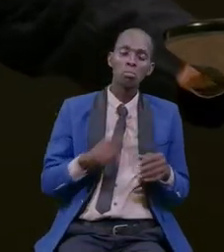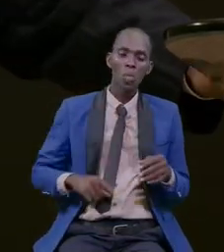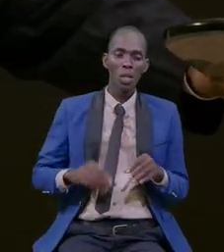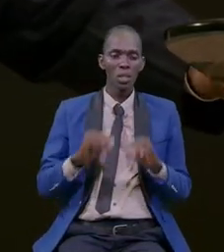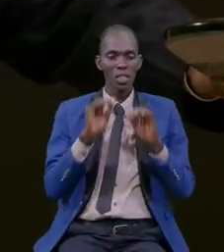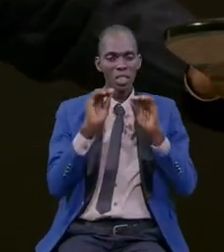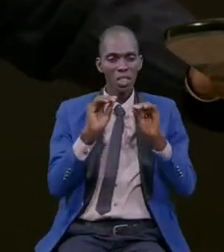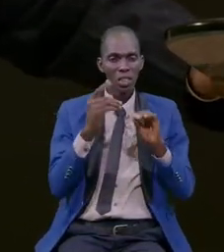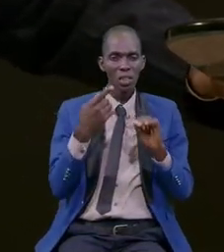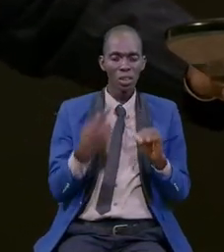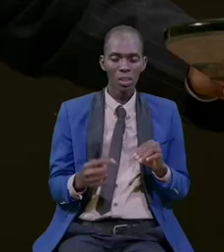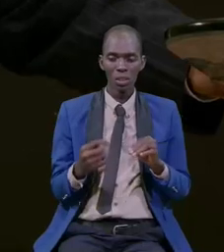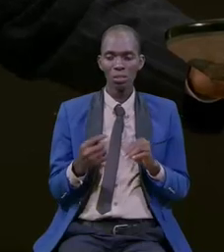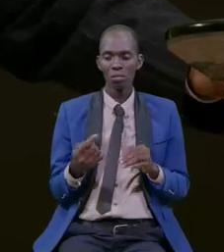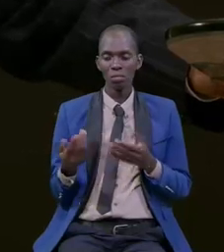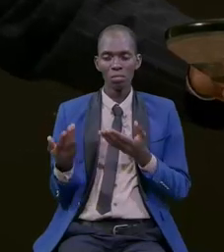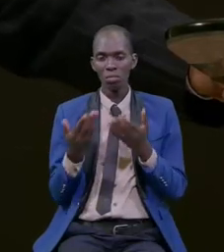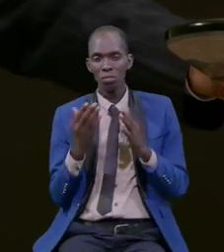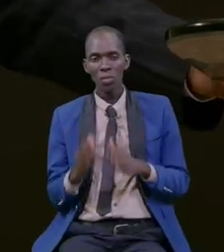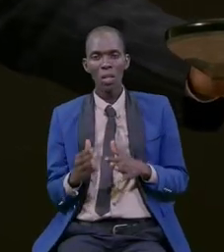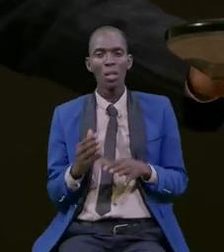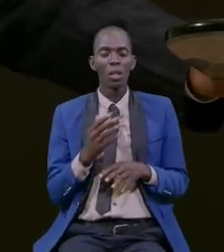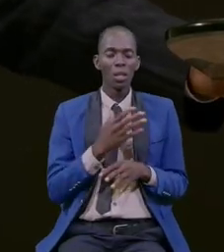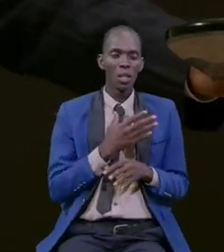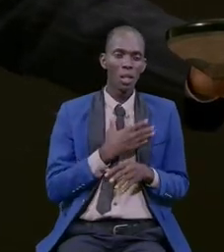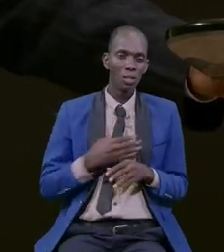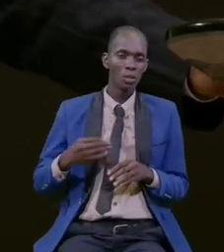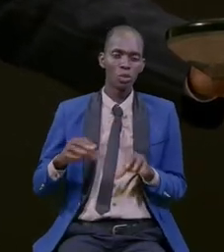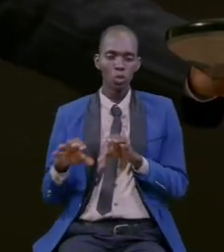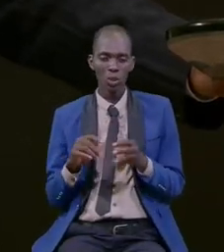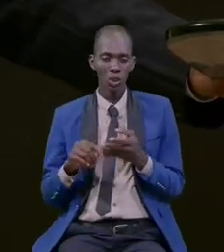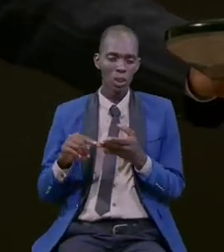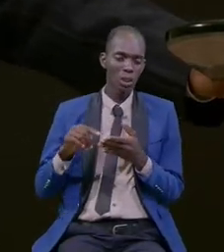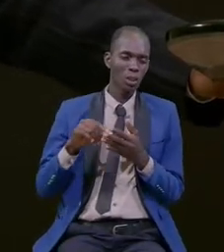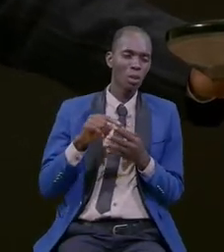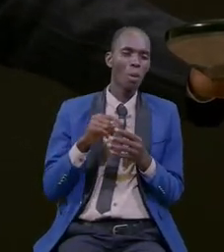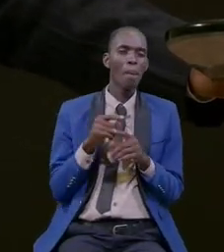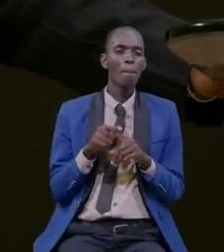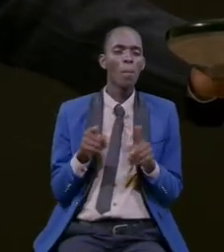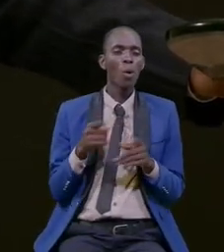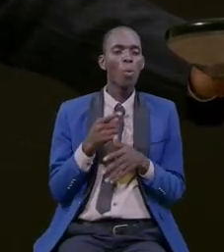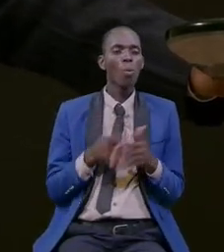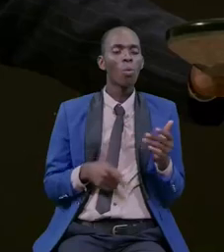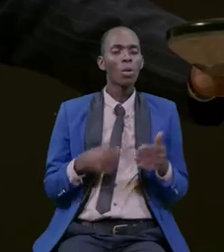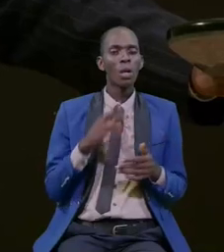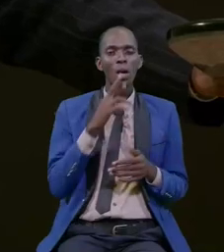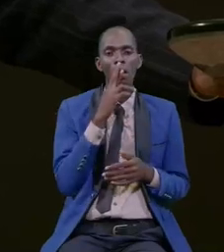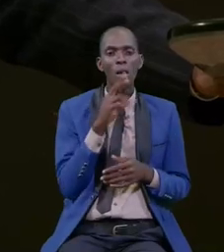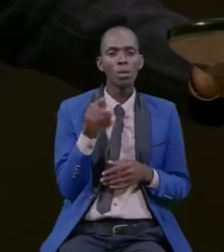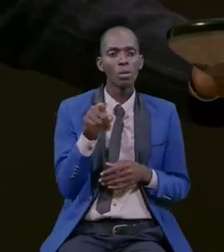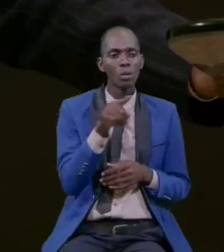nous nous enseignons les agneaux nous étendons nous épapions l'Évangile par-ci par là qu'est-ce que nous allons enseigner aux